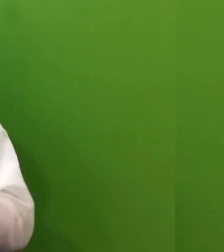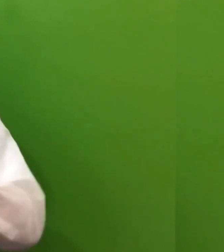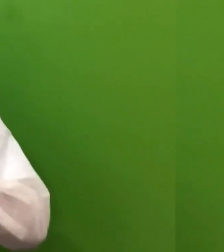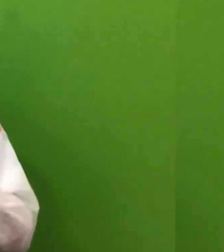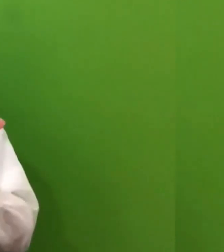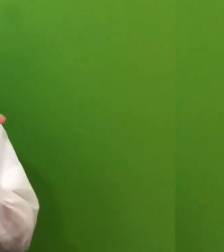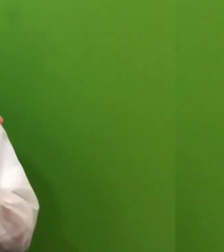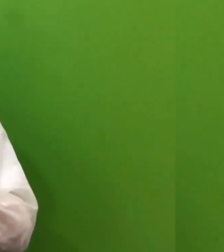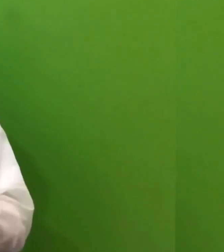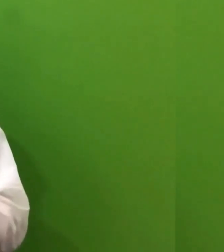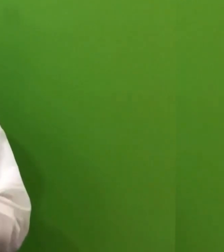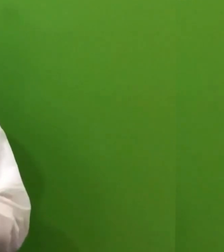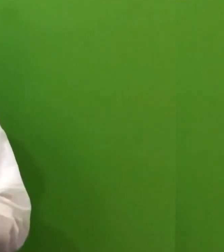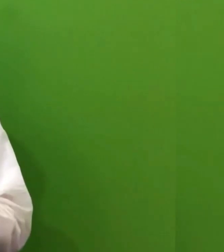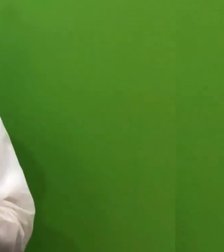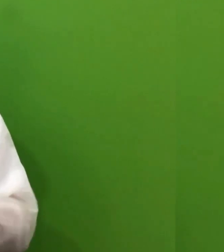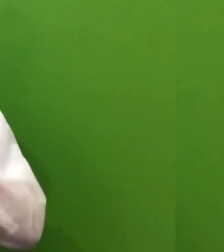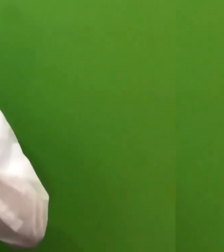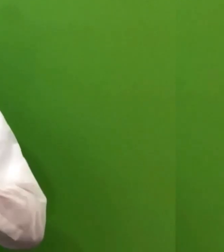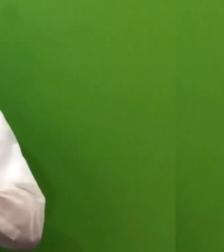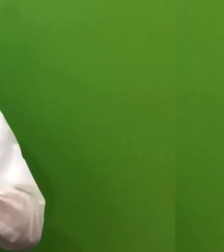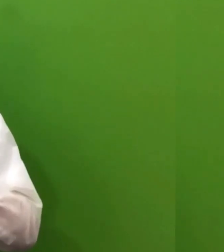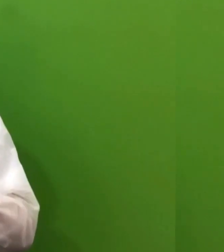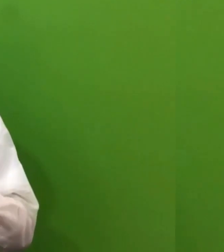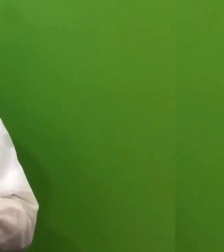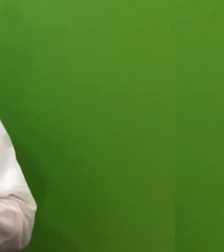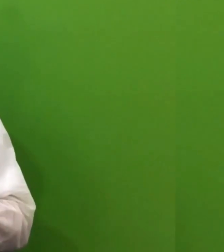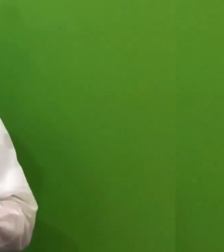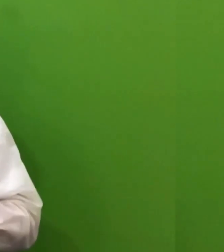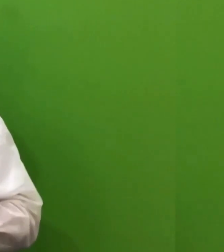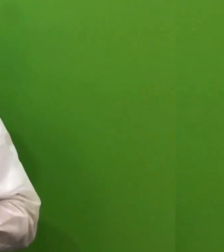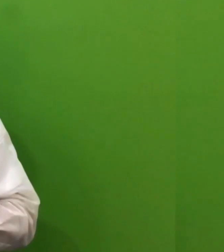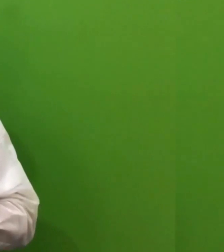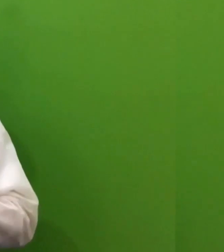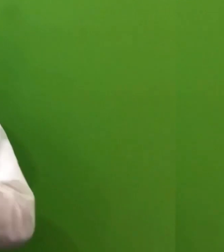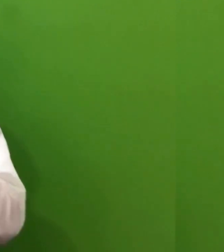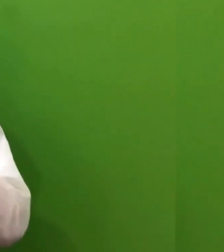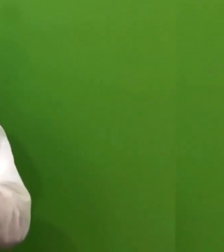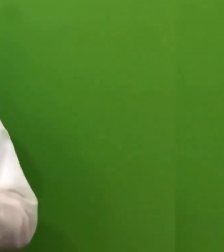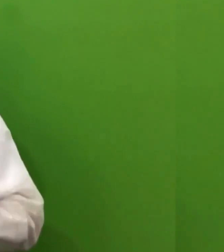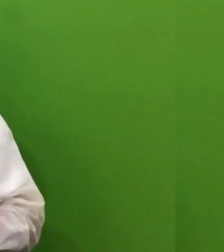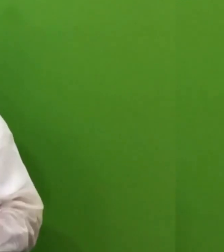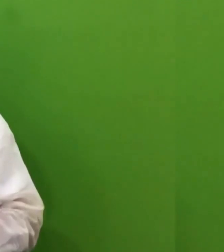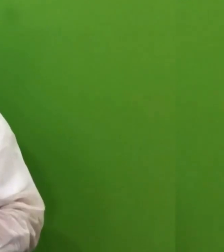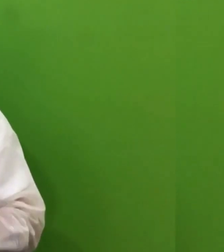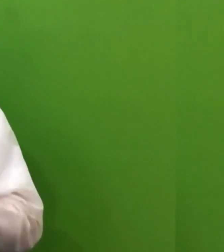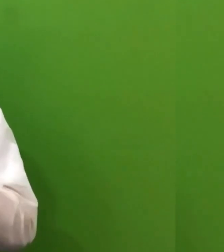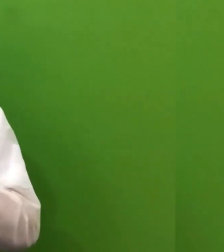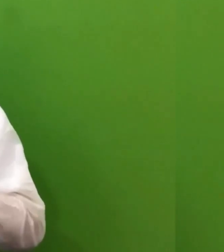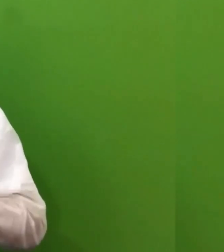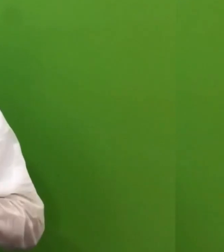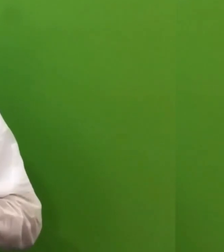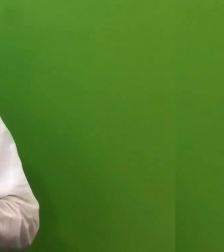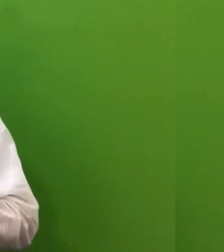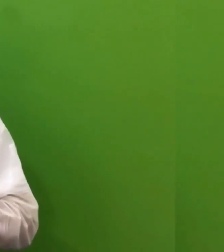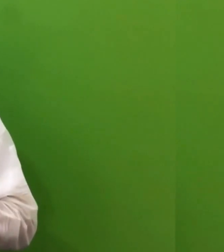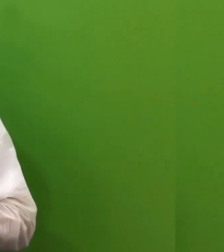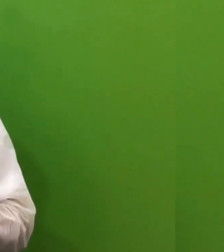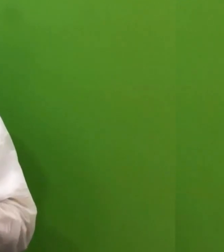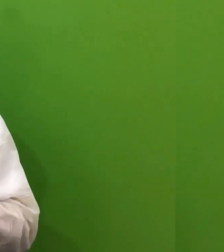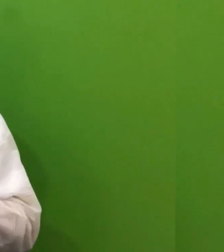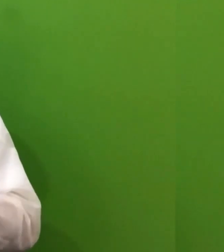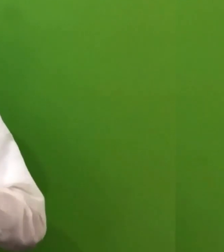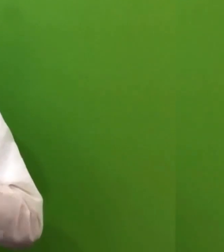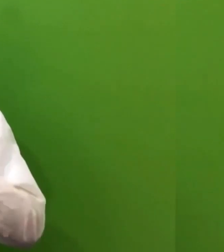붙잡아 주시옵소서. 오늘도 우리의 정체성은 하나님의 자녀임을